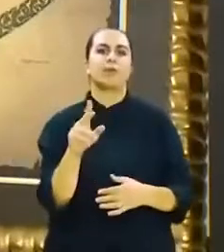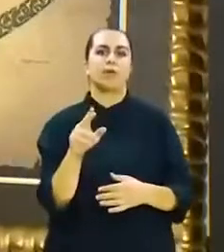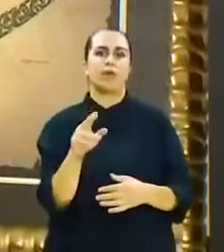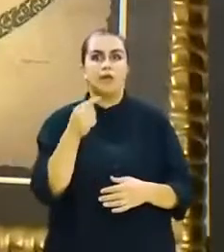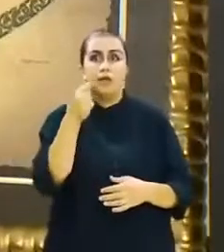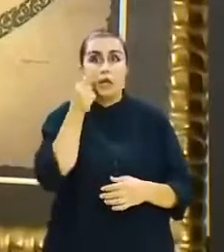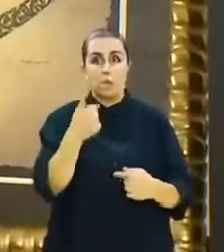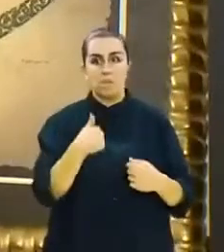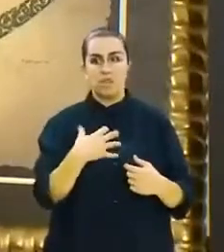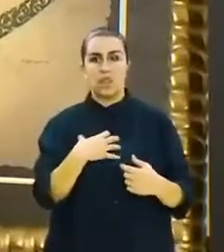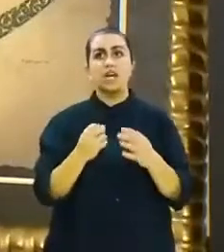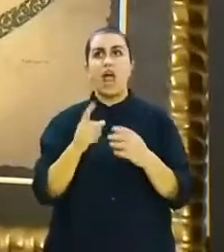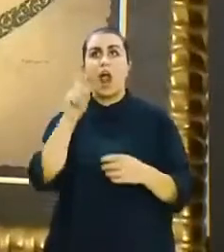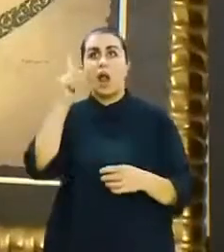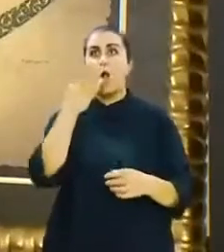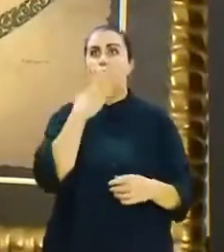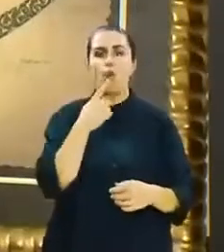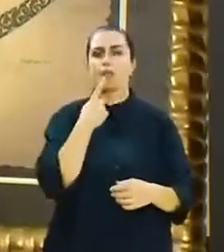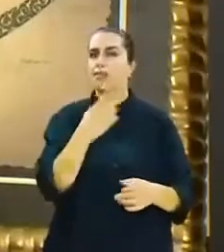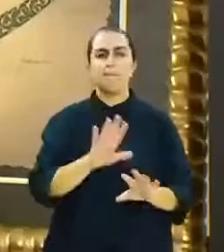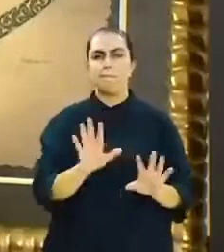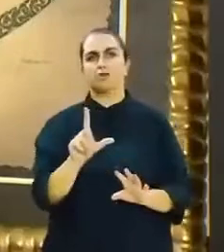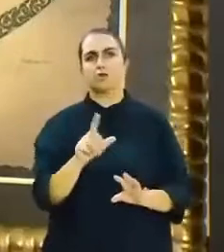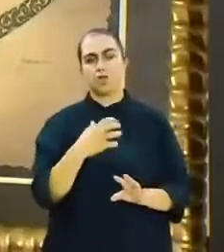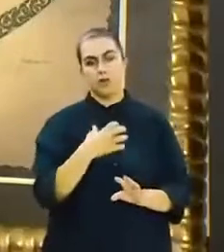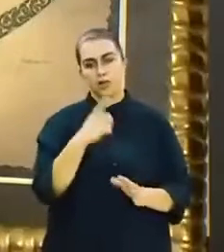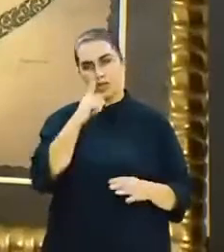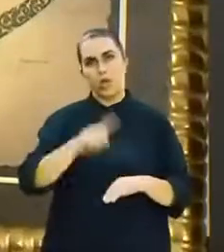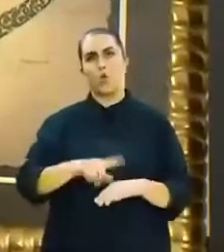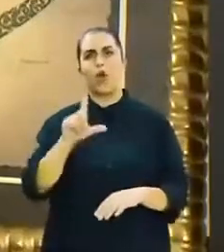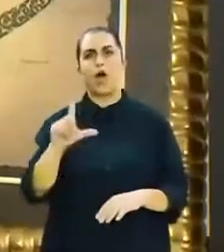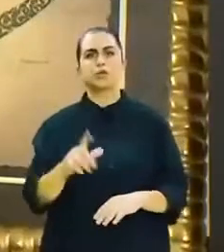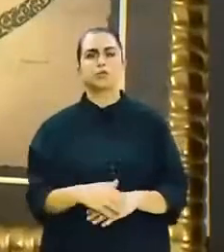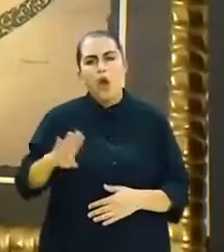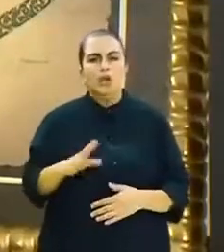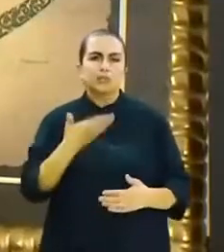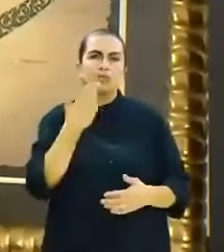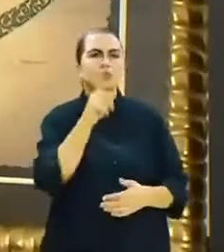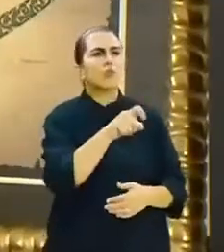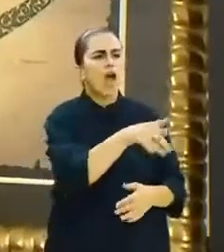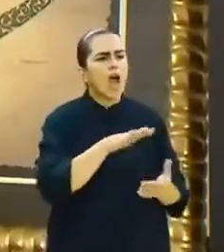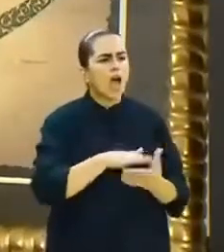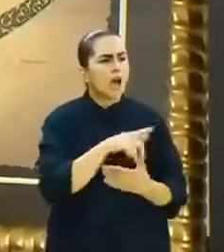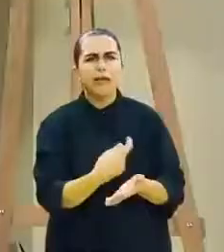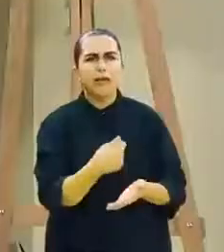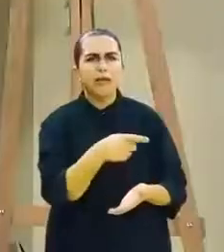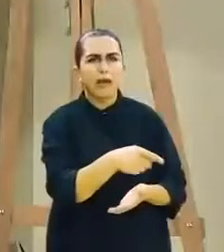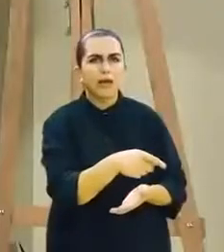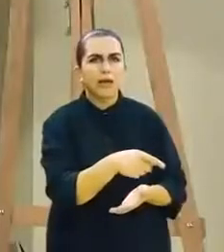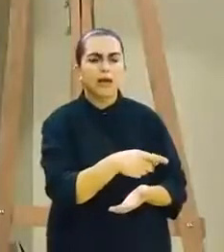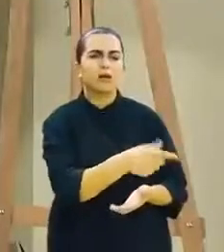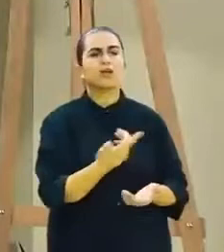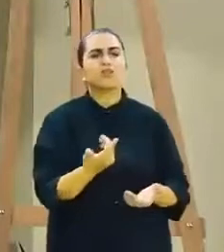ne yapması lazım Kabul etmemesi lazım bazen öğrencilerime soruyorum diyorum ki Ayakkabıyı ne kadara aldın diye söylüyorlar şu kadar şu kadar